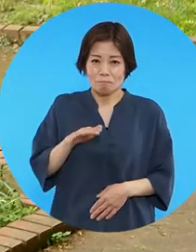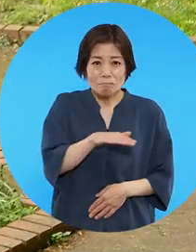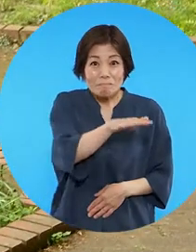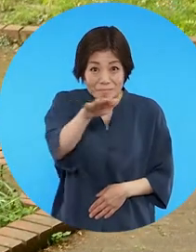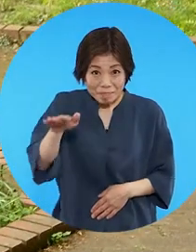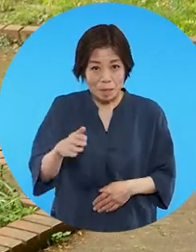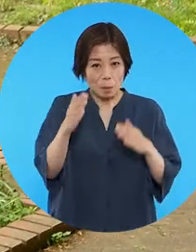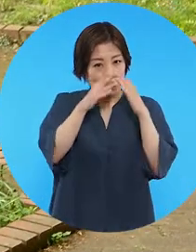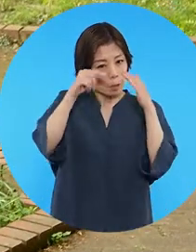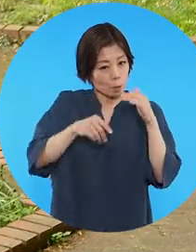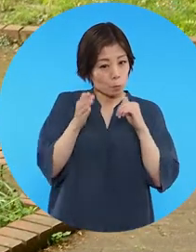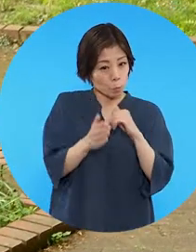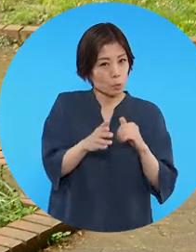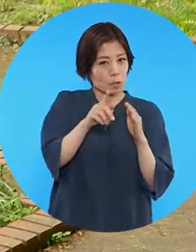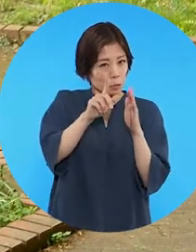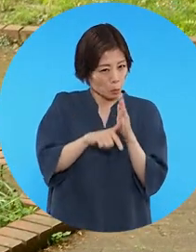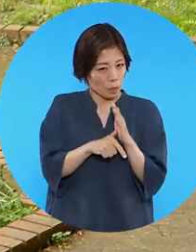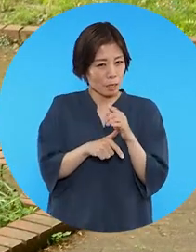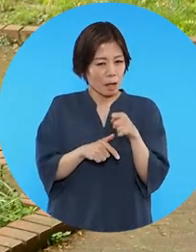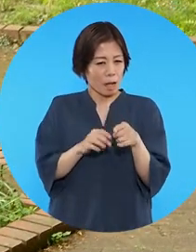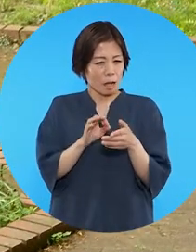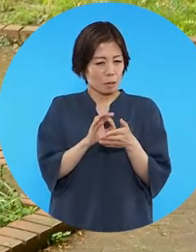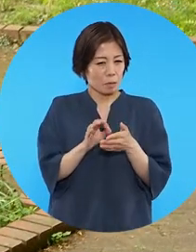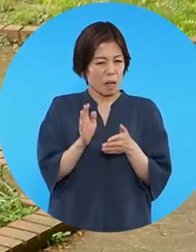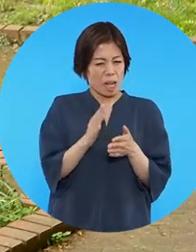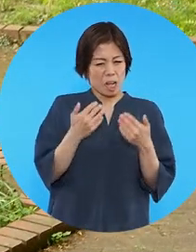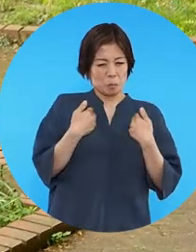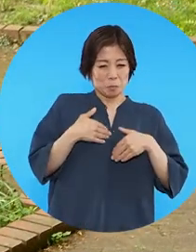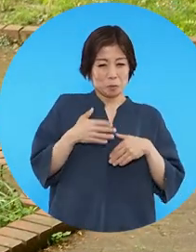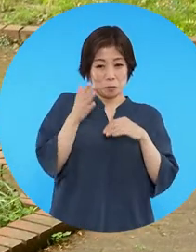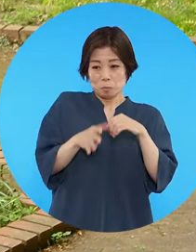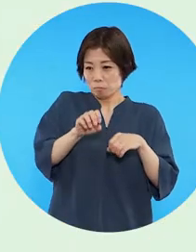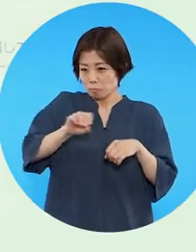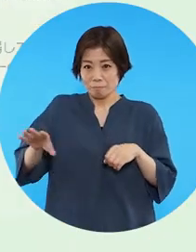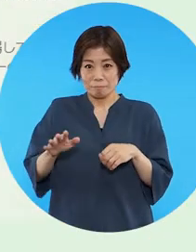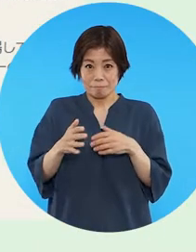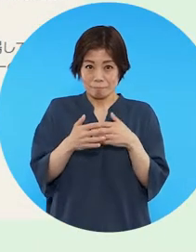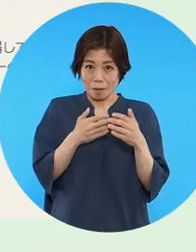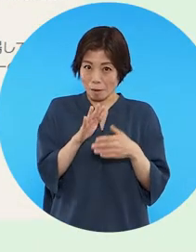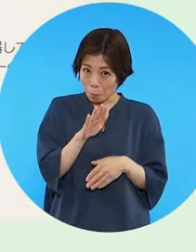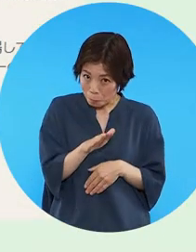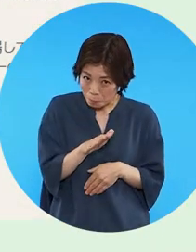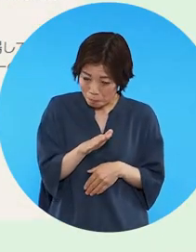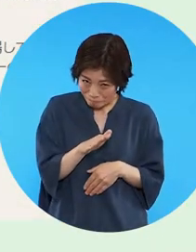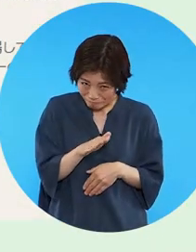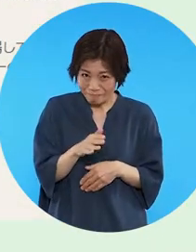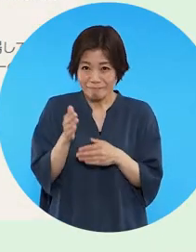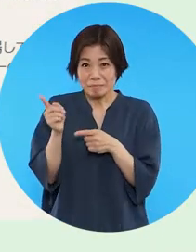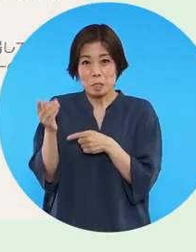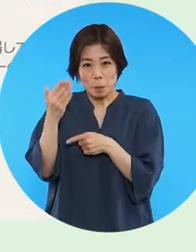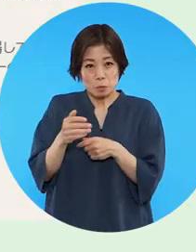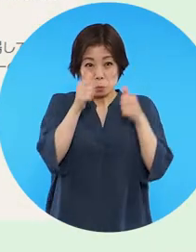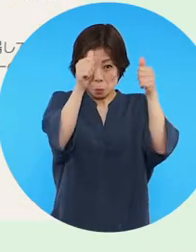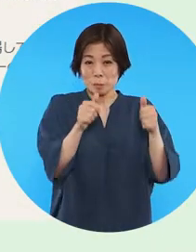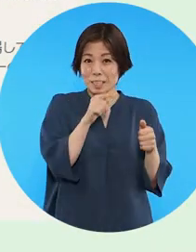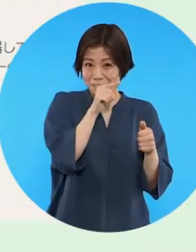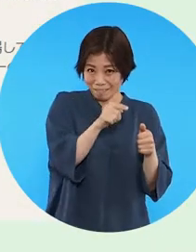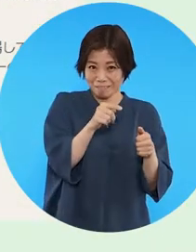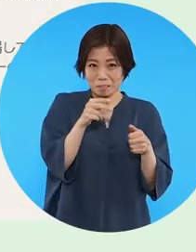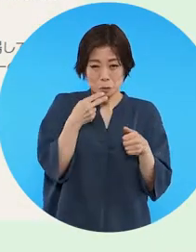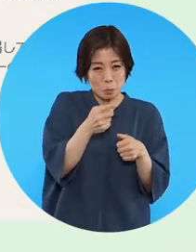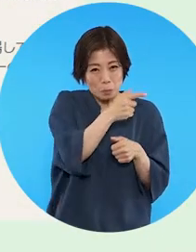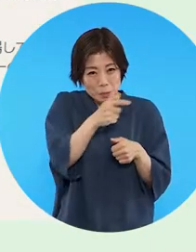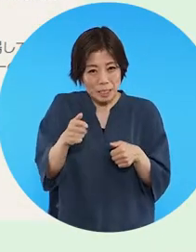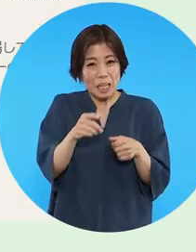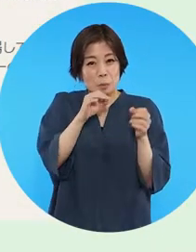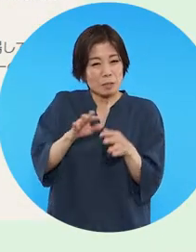皆さんは家で料理をするとき食べられる部分まで捨ててしまっていませんか？区のホームページでは食材を